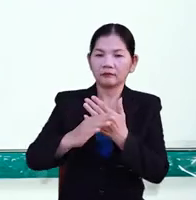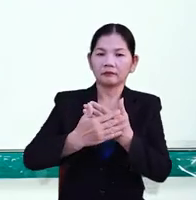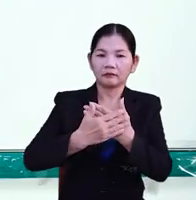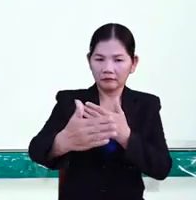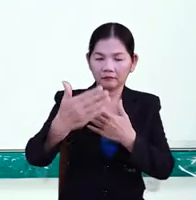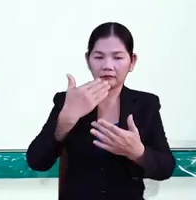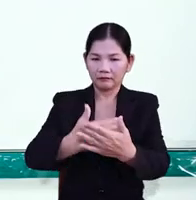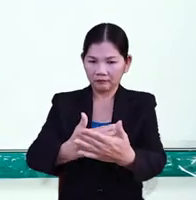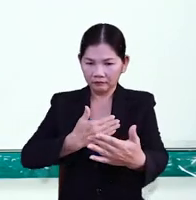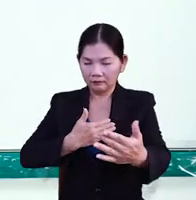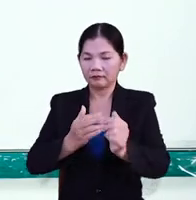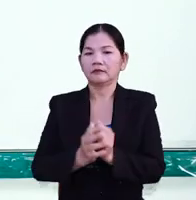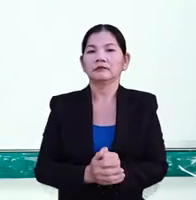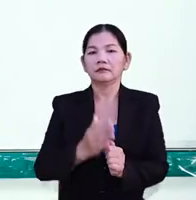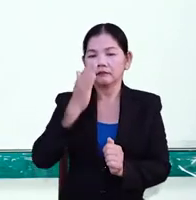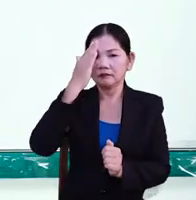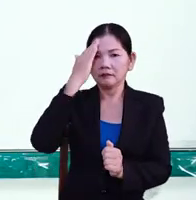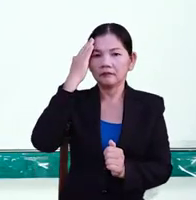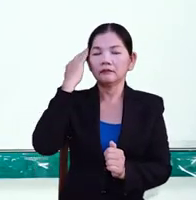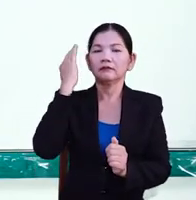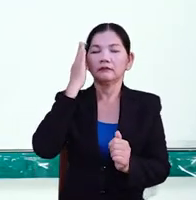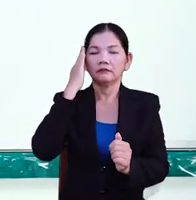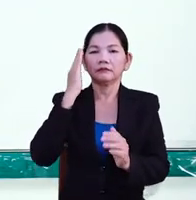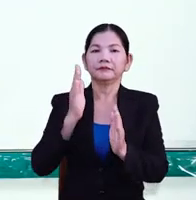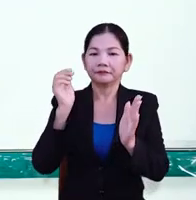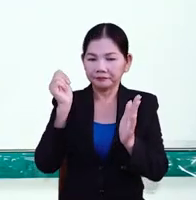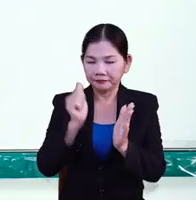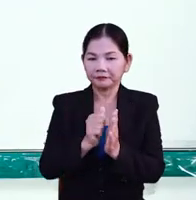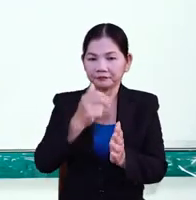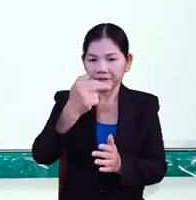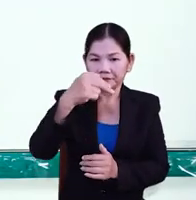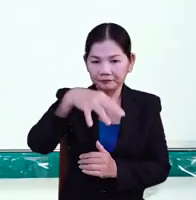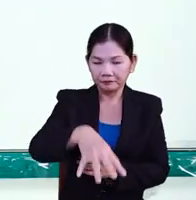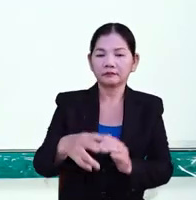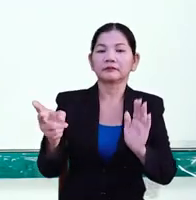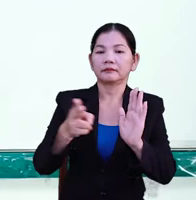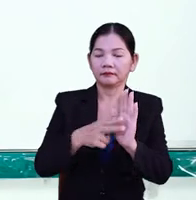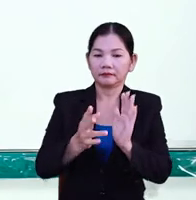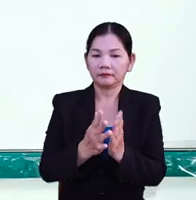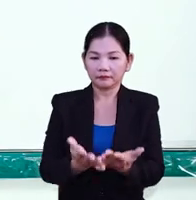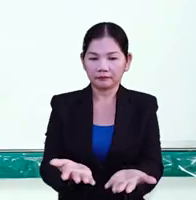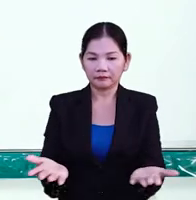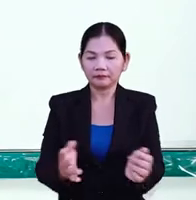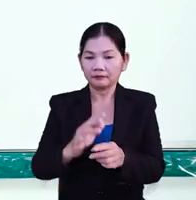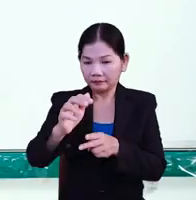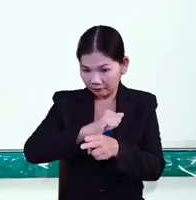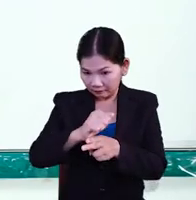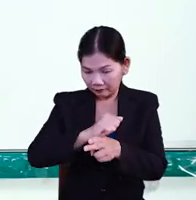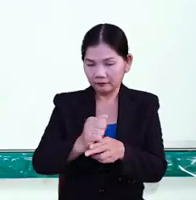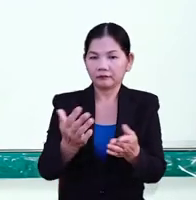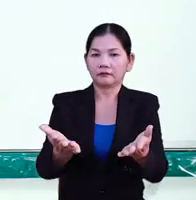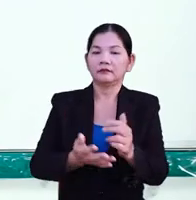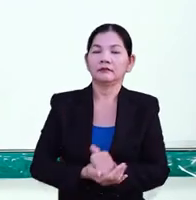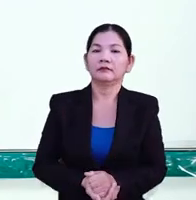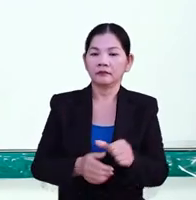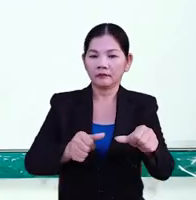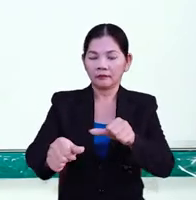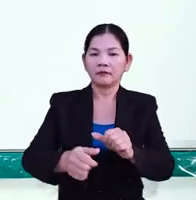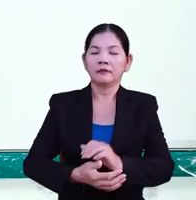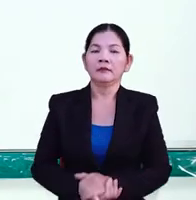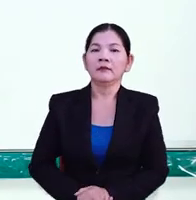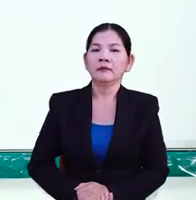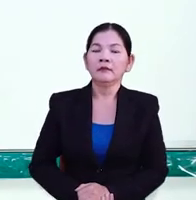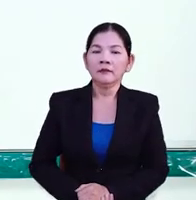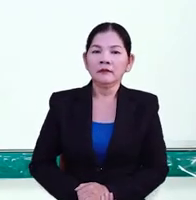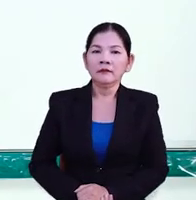យចាដើម្បីឲ្យកូនស្គាល់ក៏ដូចជាចំណាំនៅទីតាំងបានច្បាស់ចាចូលកូនកូនវឹកហាត់លំហាត់ជាមួយអ្នកគ្រូទាំងអស់គ្នាណា